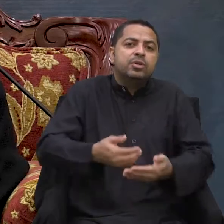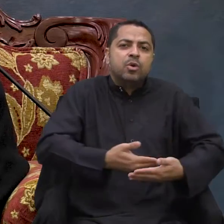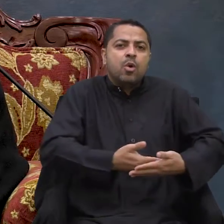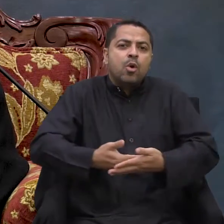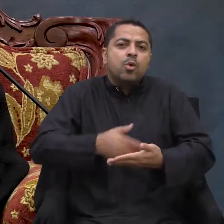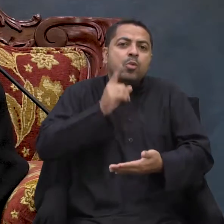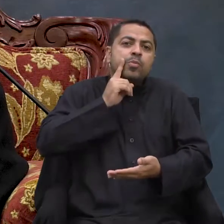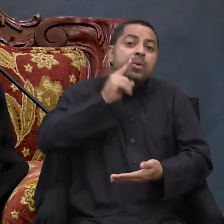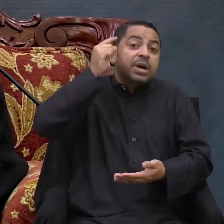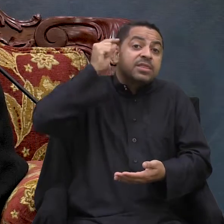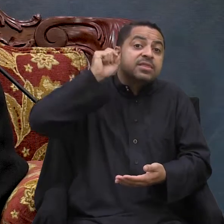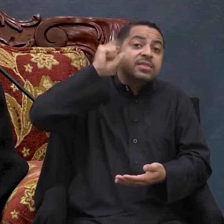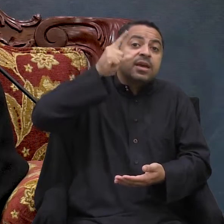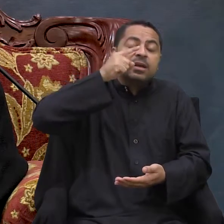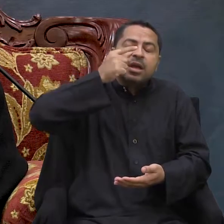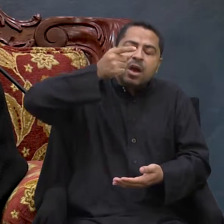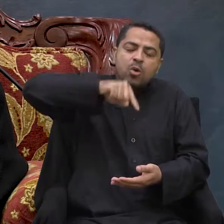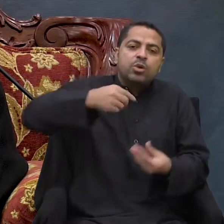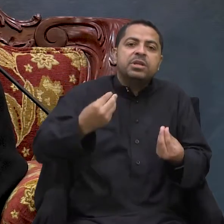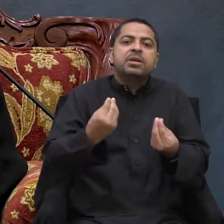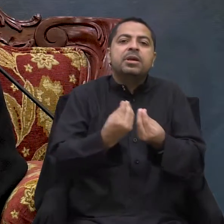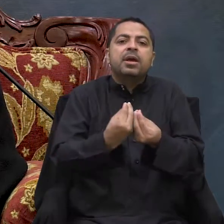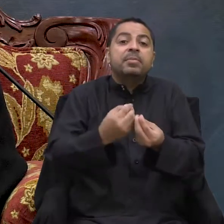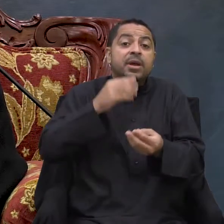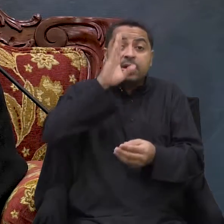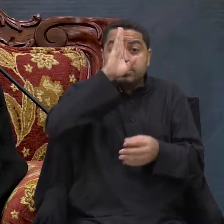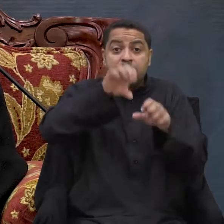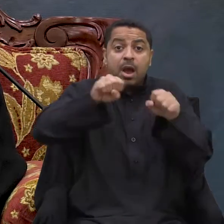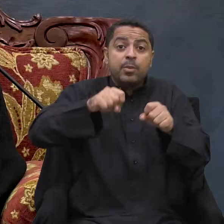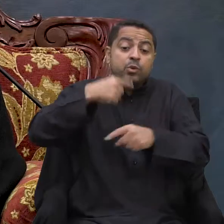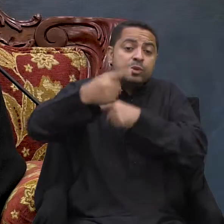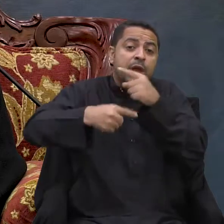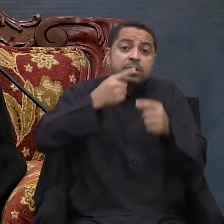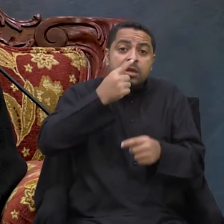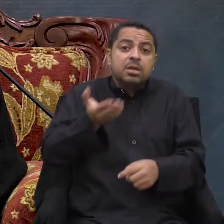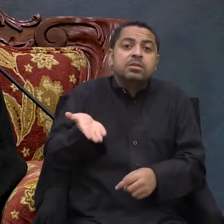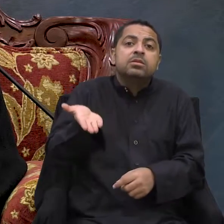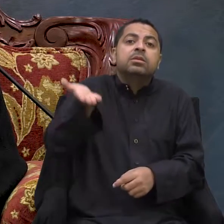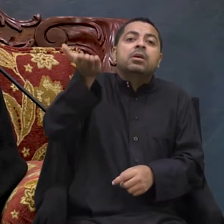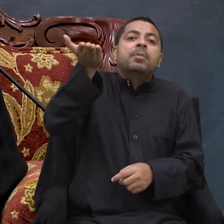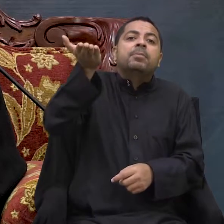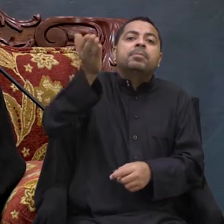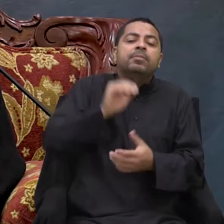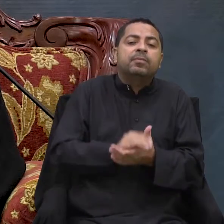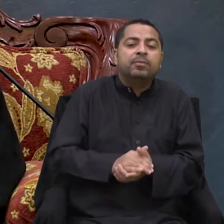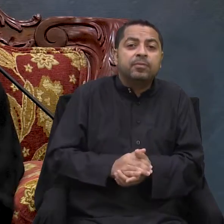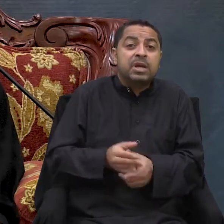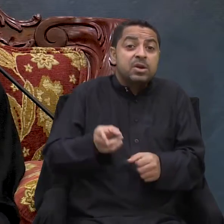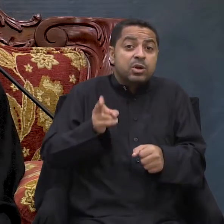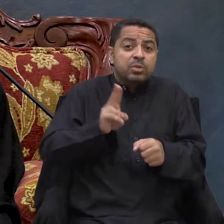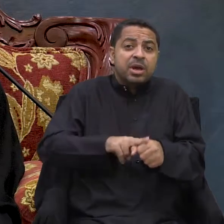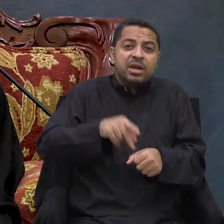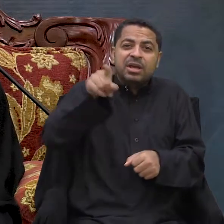وحجور طابت وطهرت ونفوس أبية وأنوف حمية، من